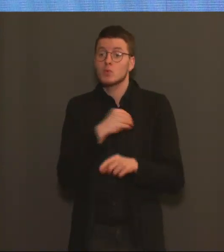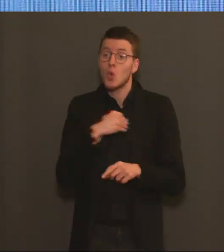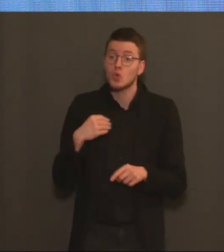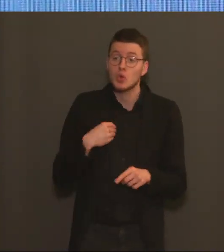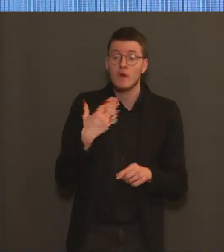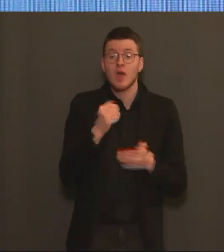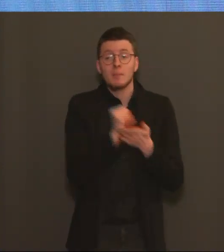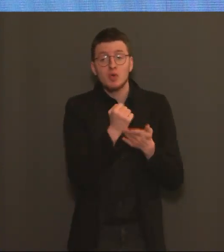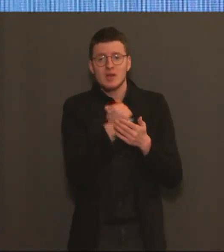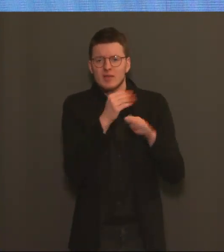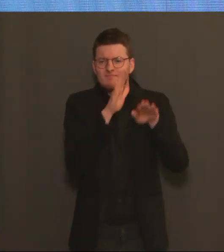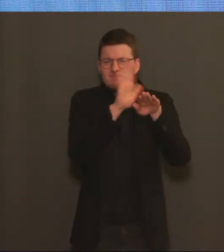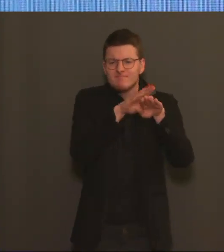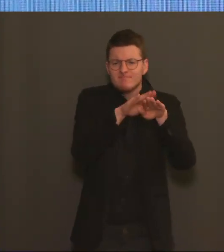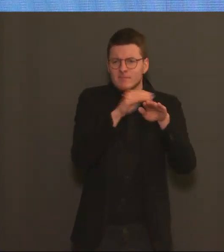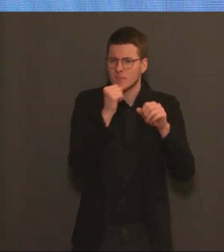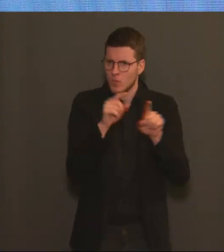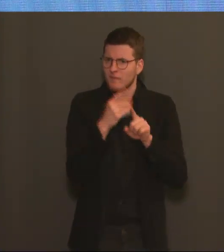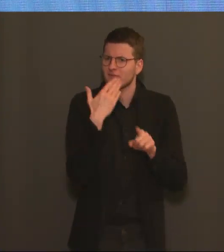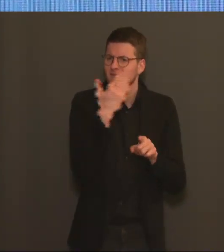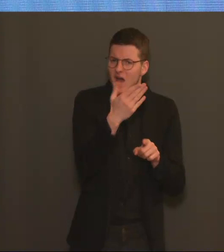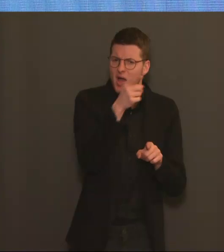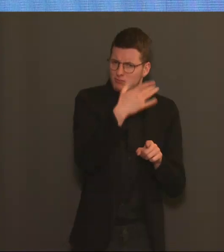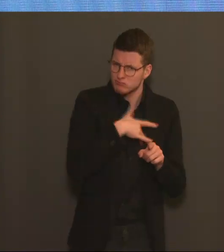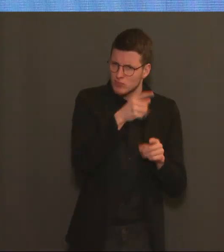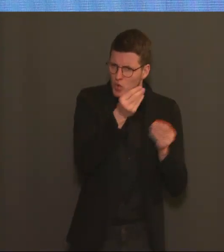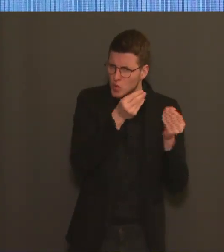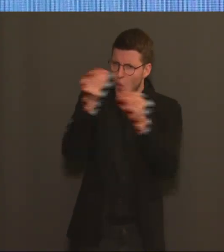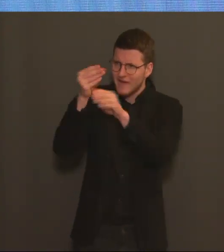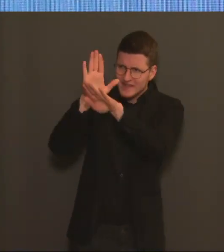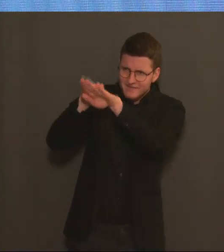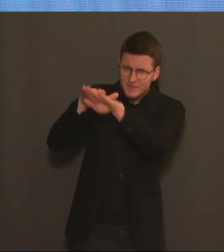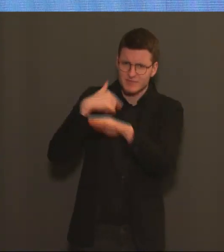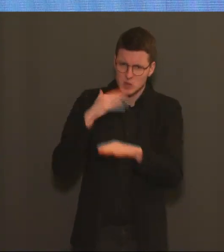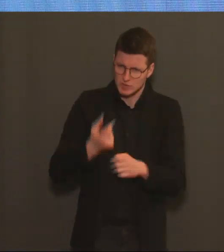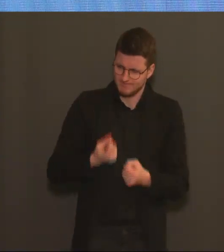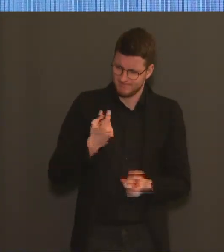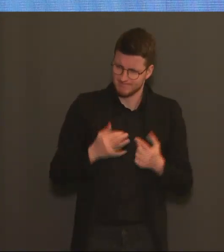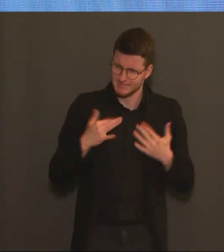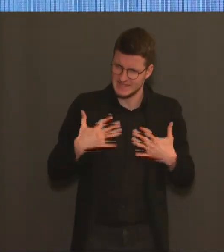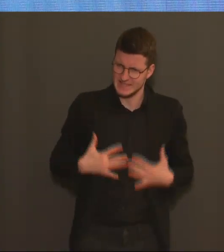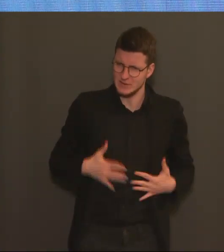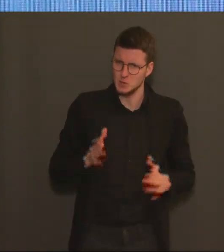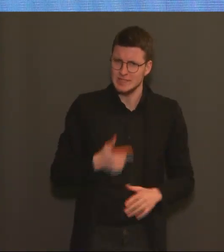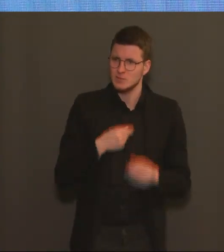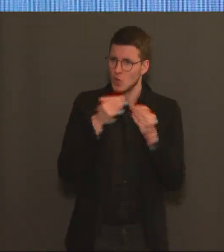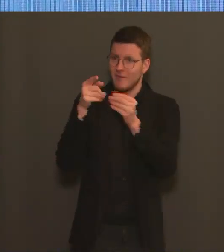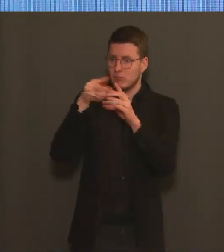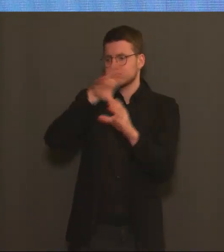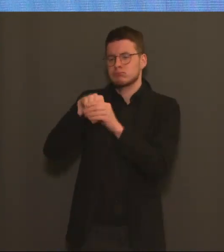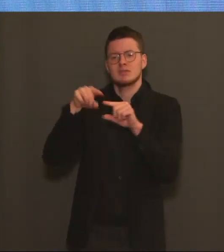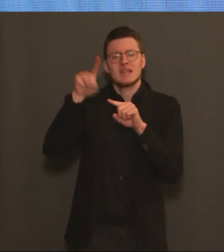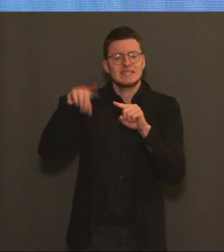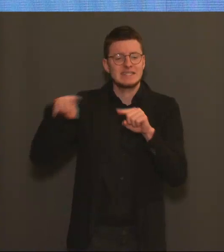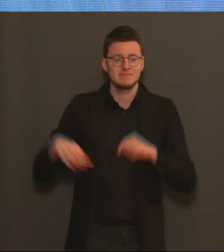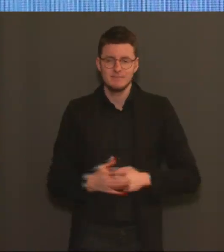om bijwerken aan het FAGG te melden. Het wordt aangeraden om u te